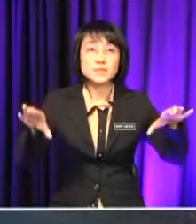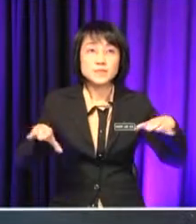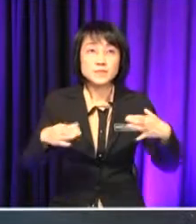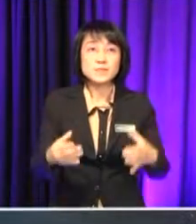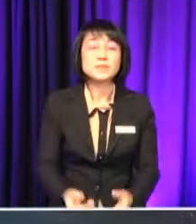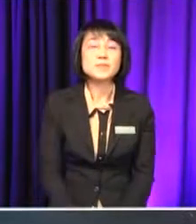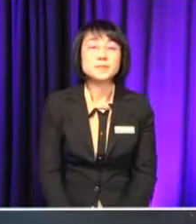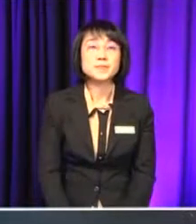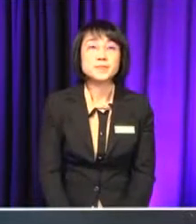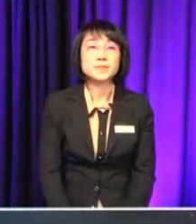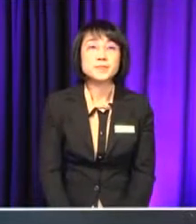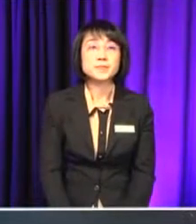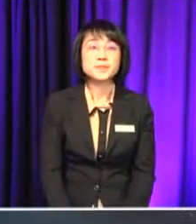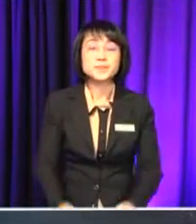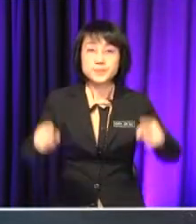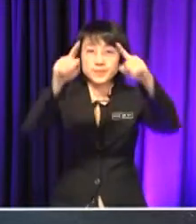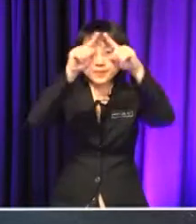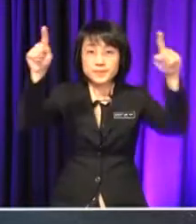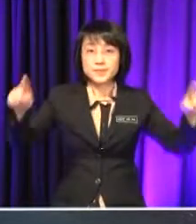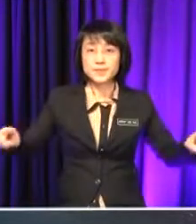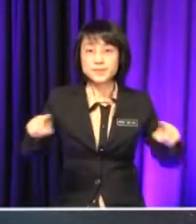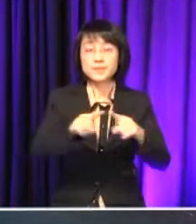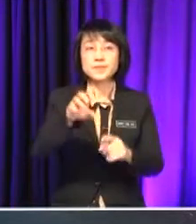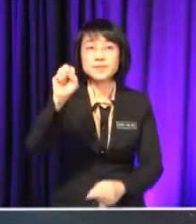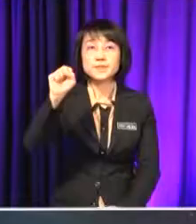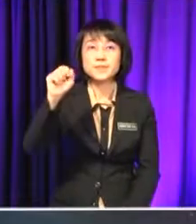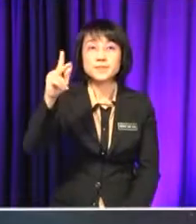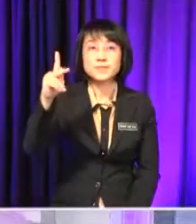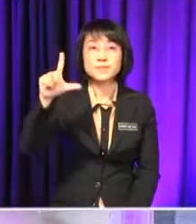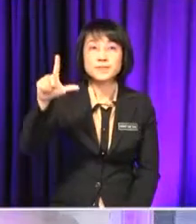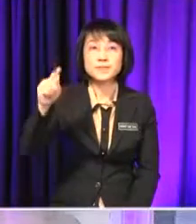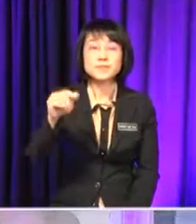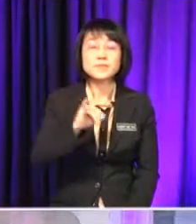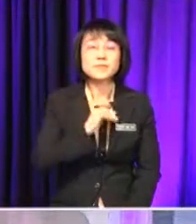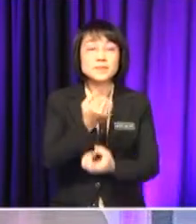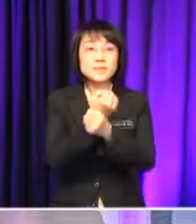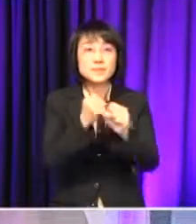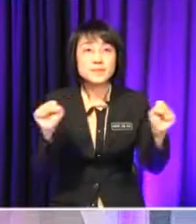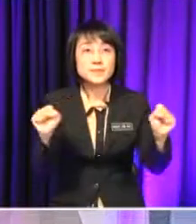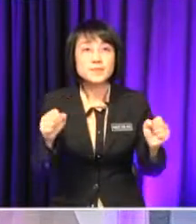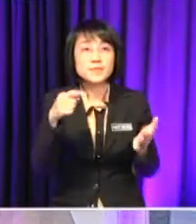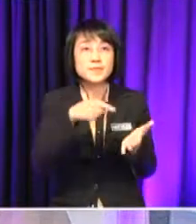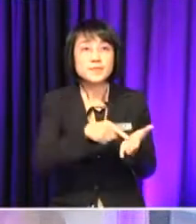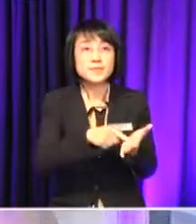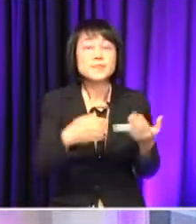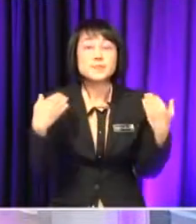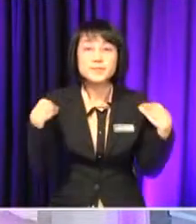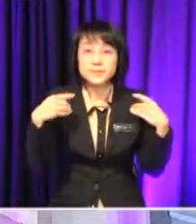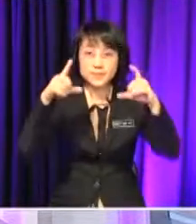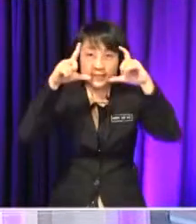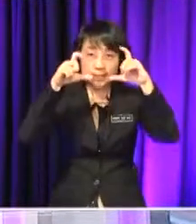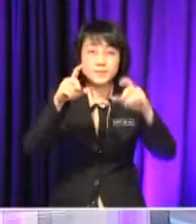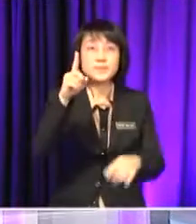SKLT yang saya sediakan ini, okey, kita tengok dulu, kita kenal pasti apa yang ada di sini. Okay, kita ada kamera 1,